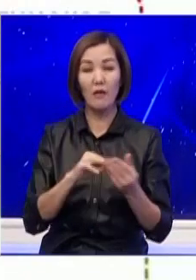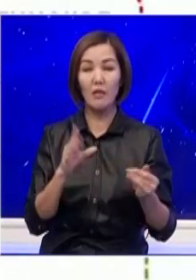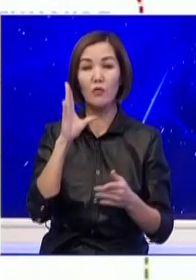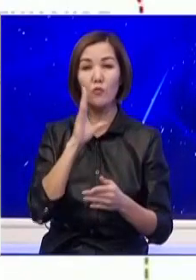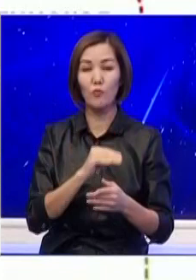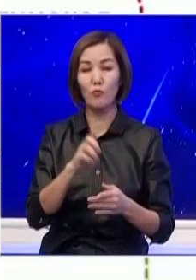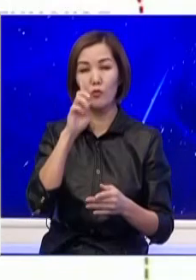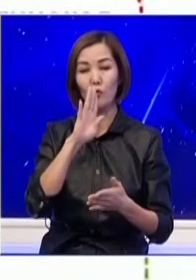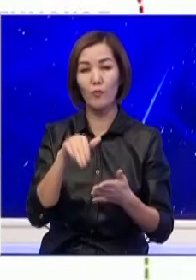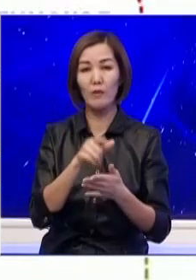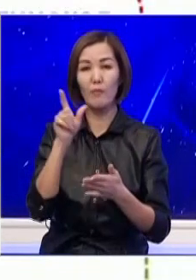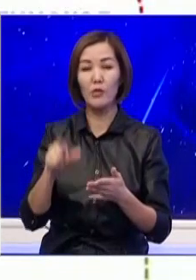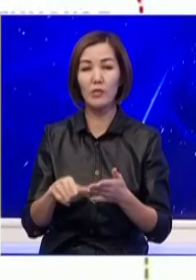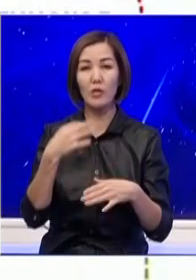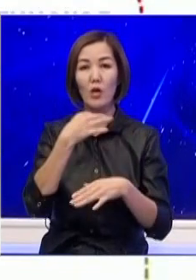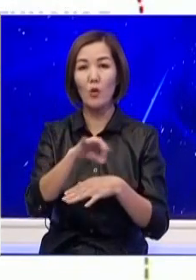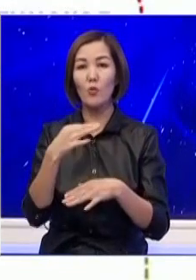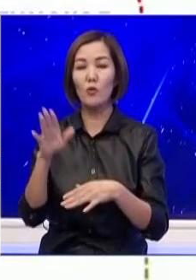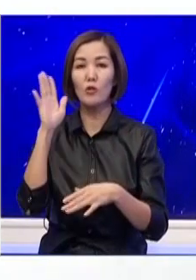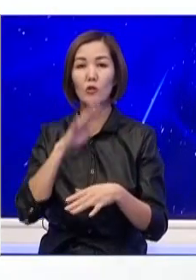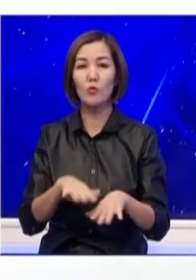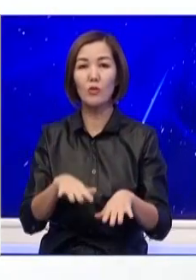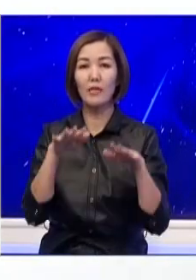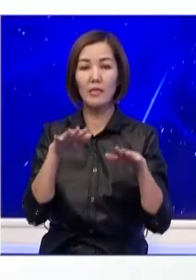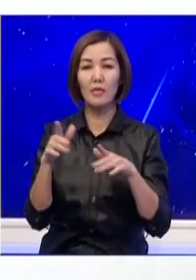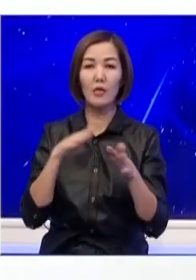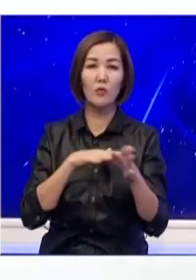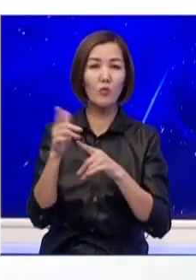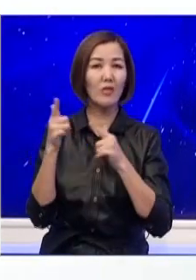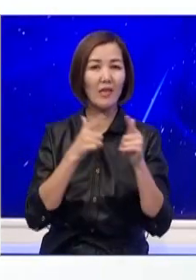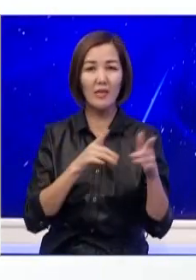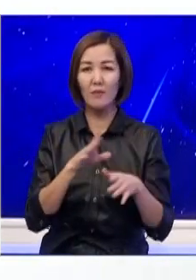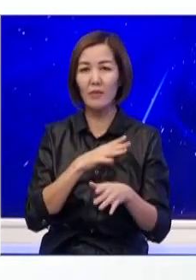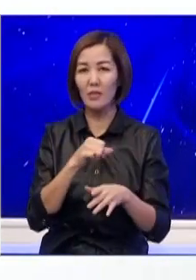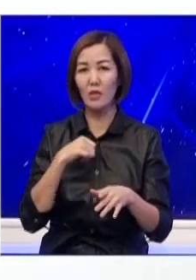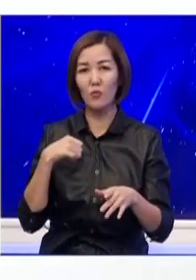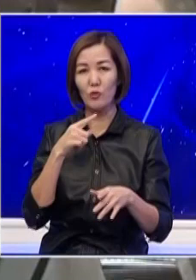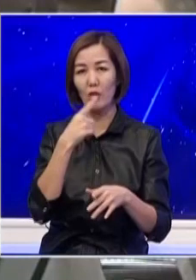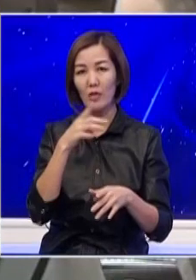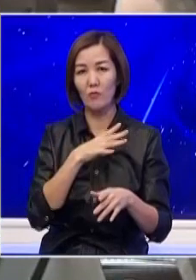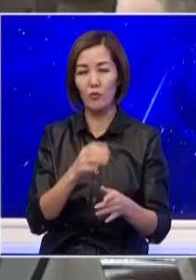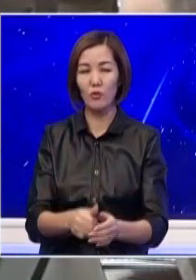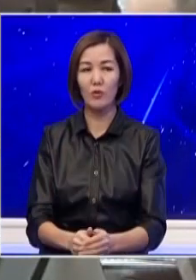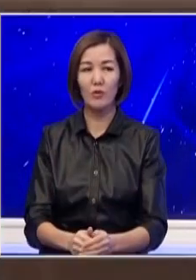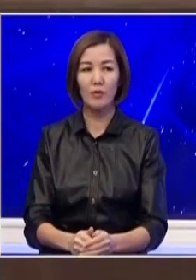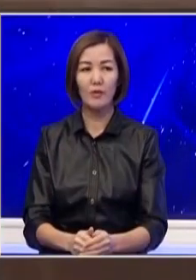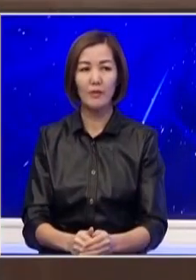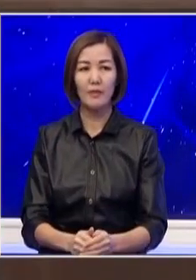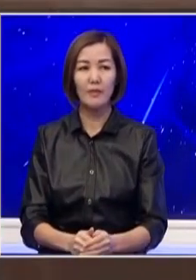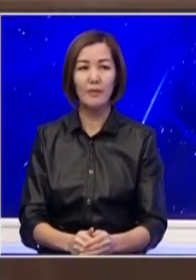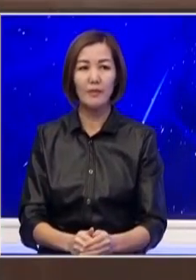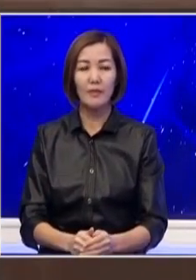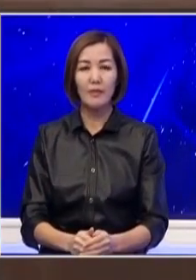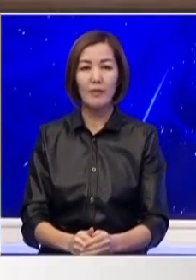Себебі үкімет басшысы өңірлердің су тасқынына толық дайын еместігін өз айтып отыр. Мы про